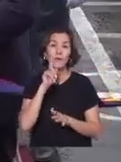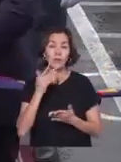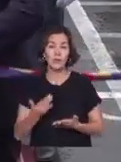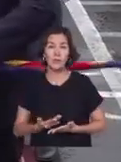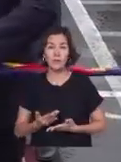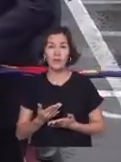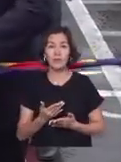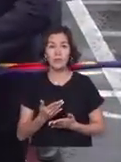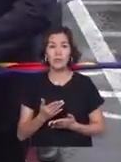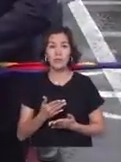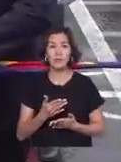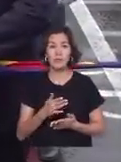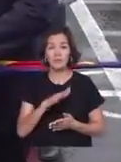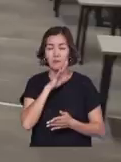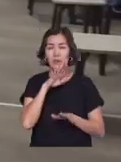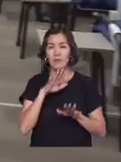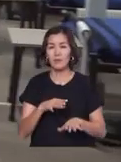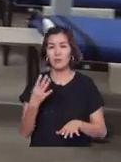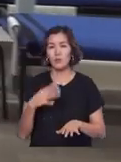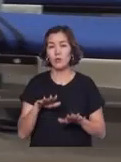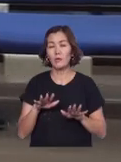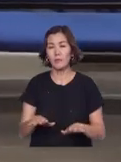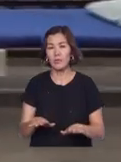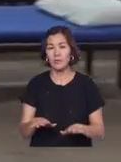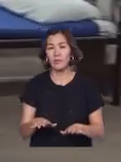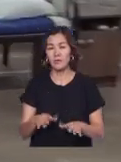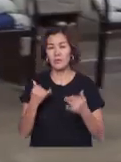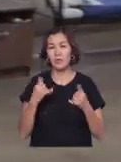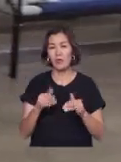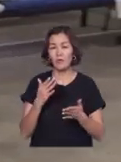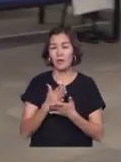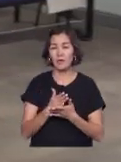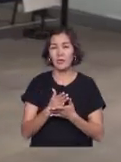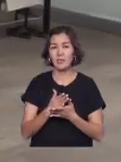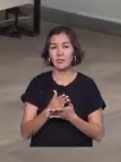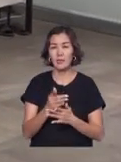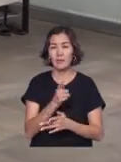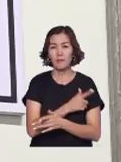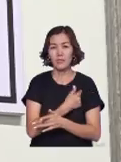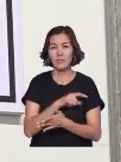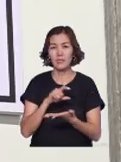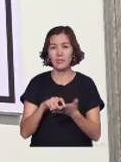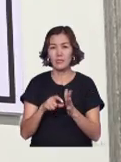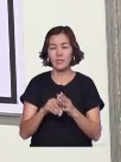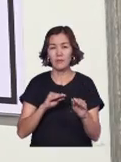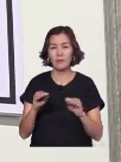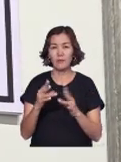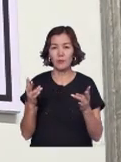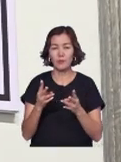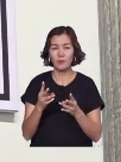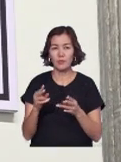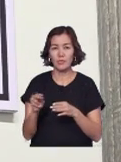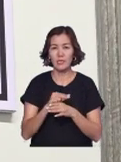проживания. Имеются спальные места для 40 человек и просторная столовая. Кроме того, есть и медицинский пункт, оснащенный всем необходимым